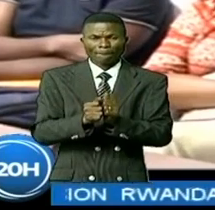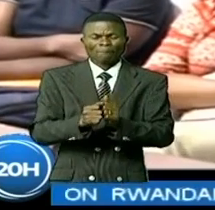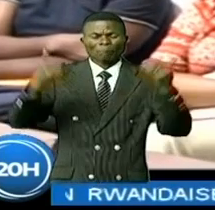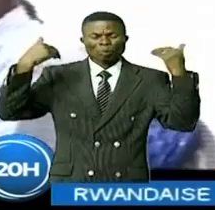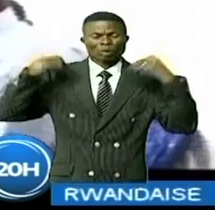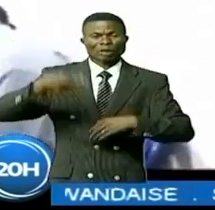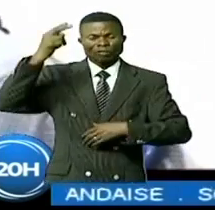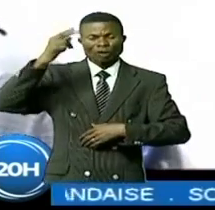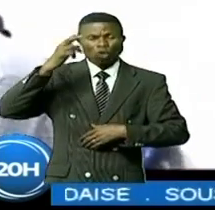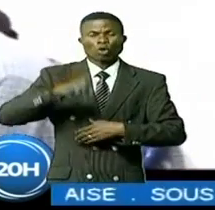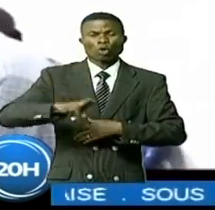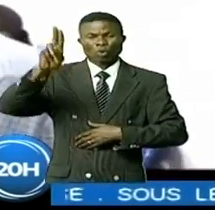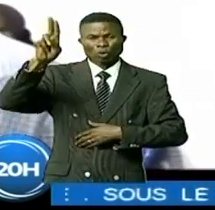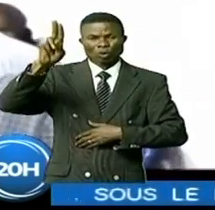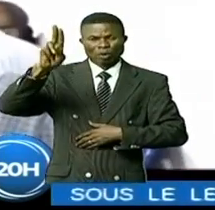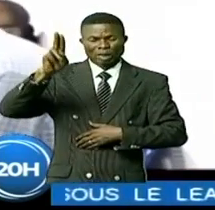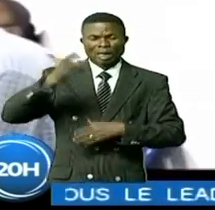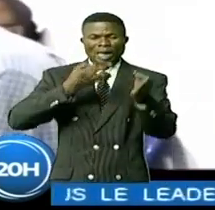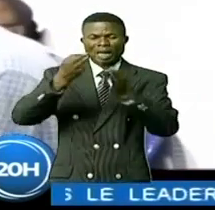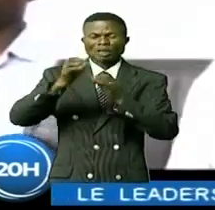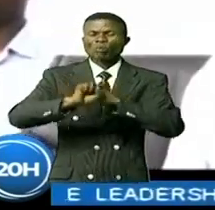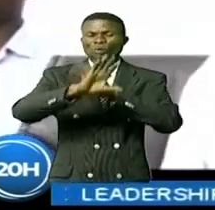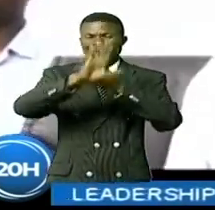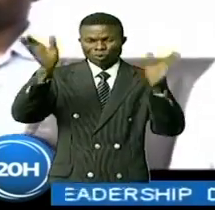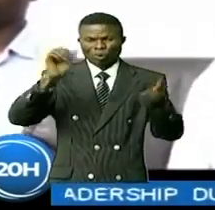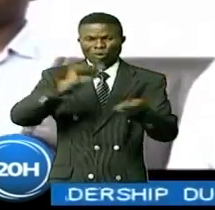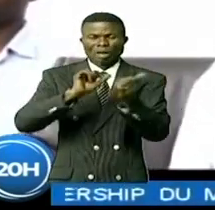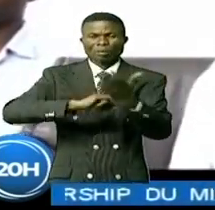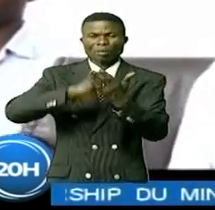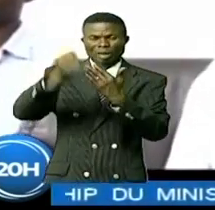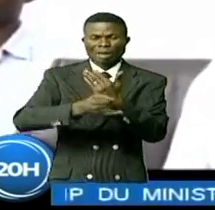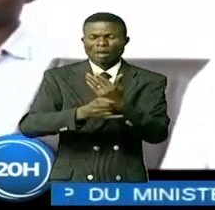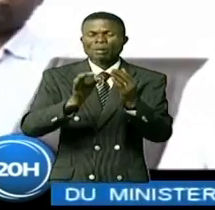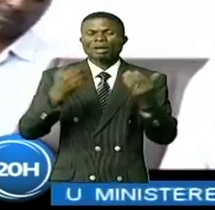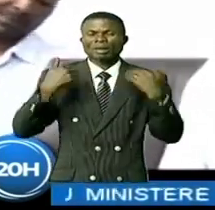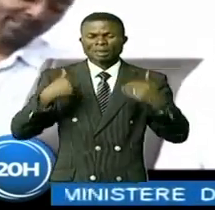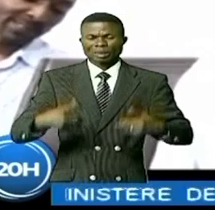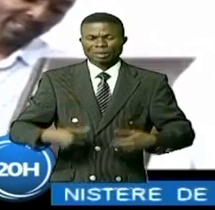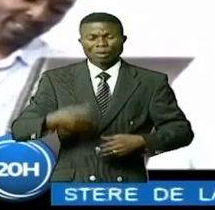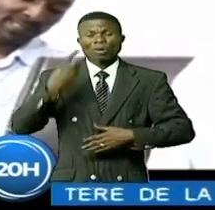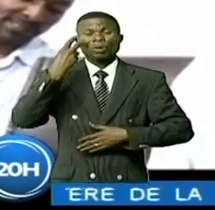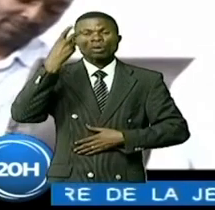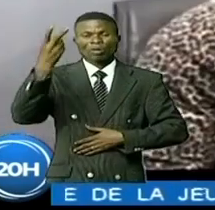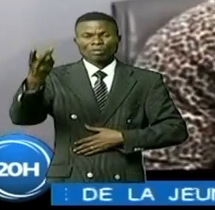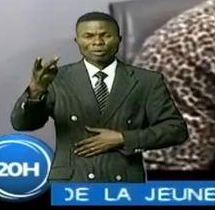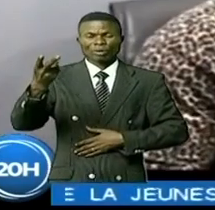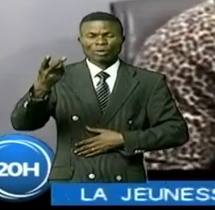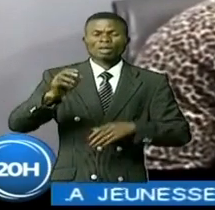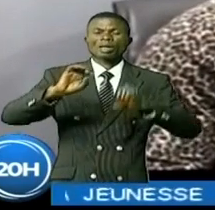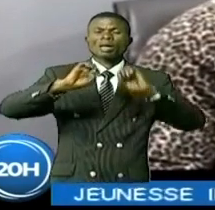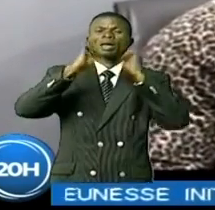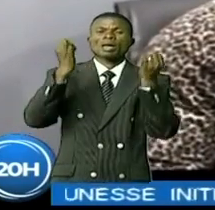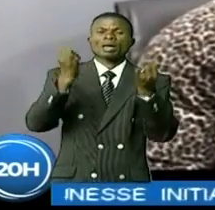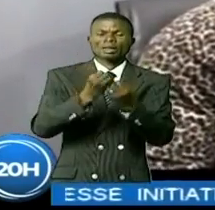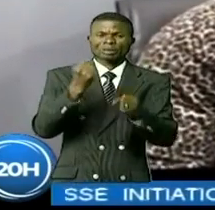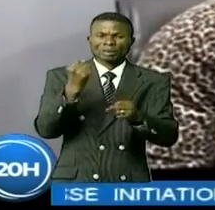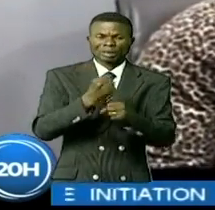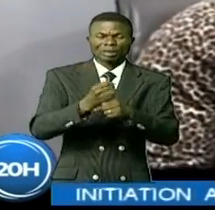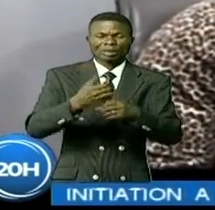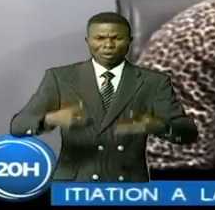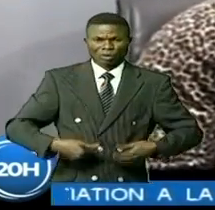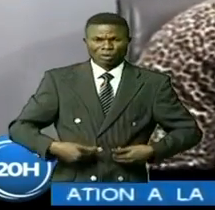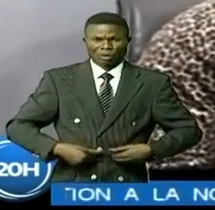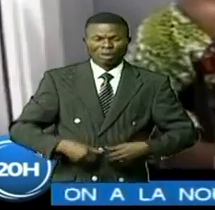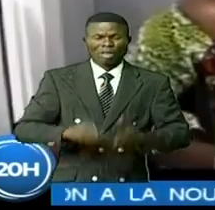l'IDPS de donner le plus ample détail sur ses projets sanitaires et sa vision sur l'entrepreneuriat des jeunes et